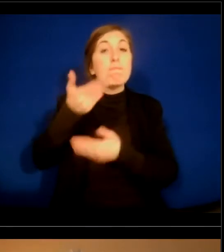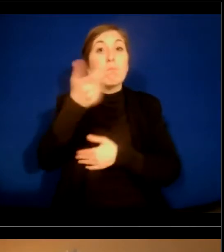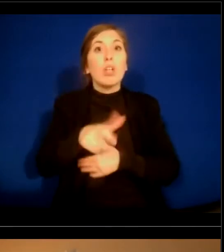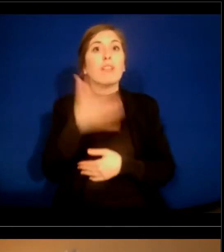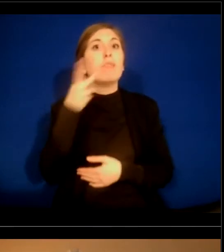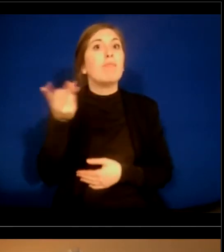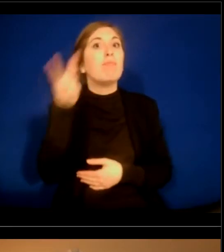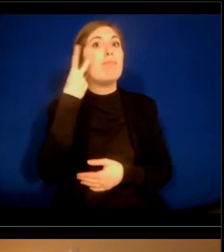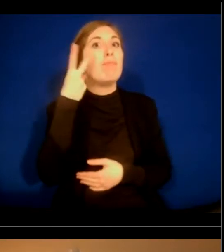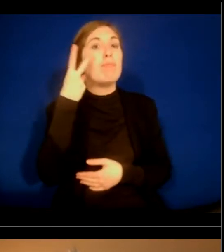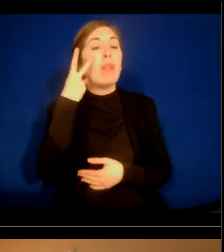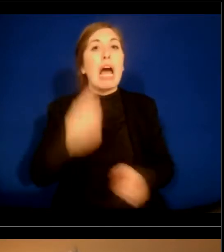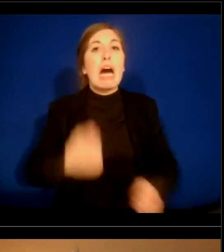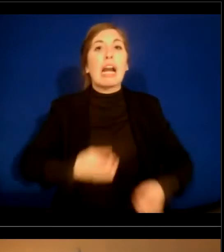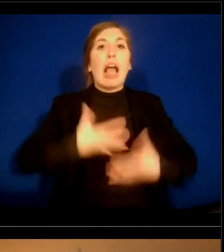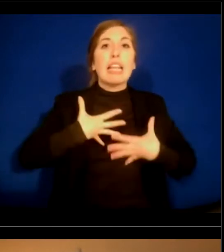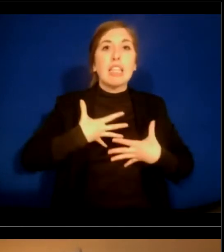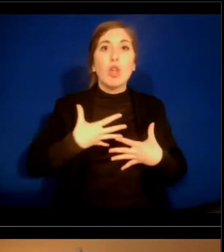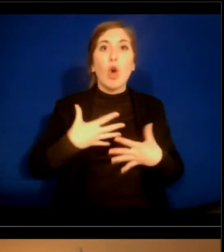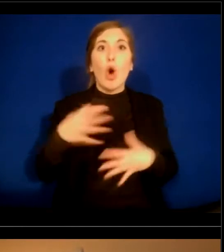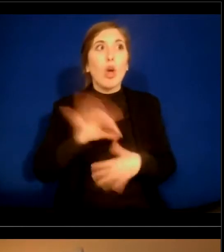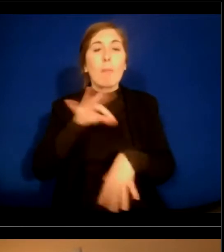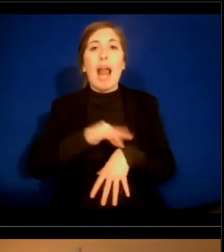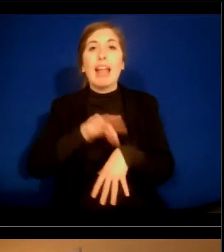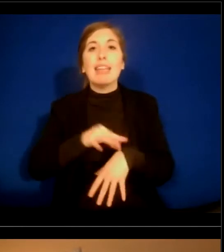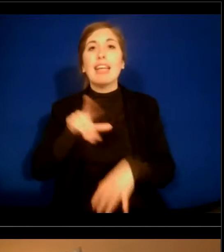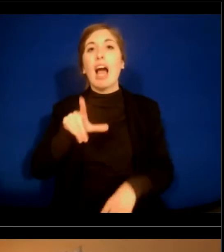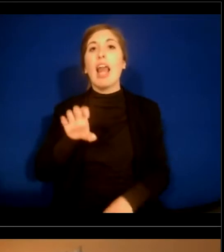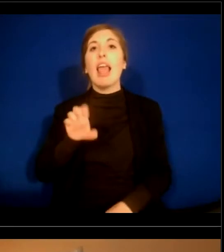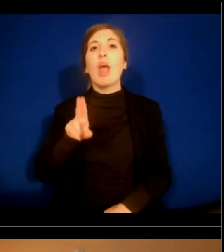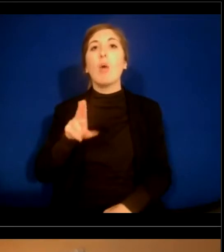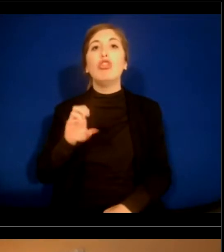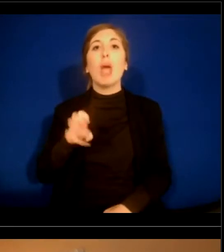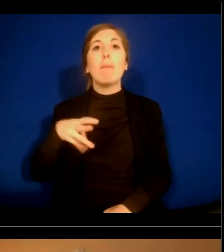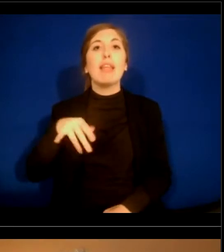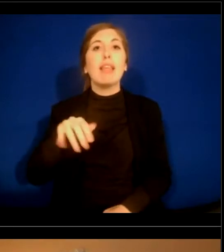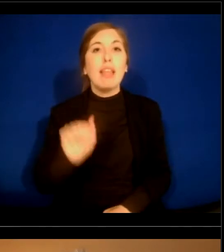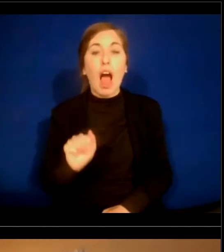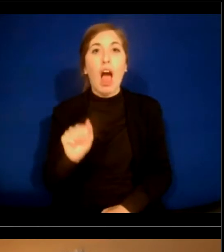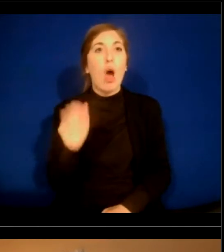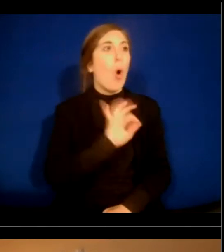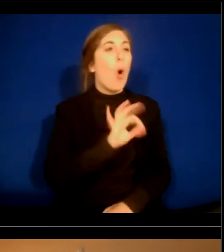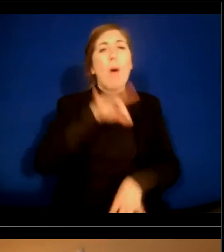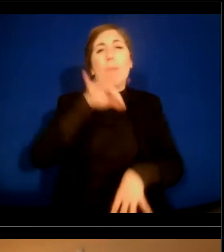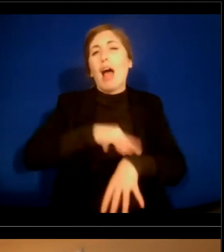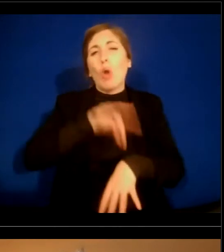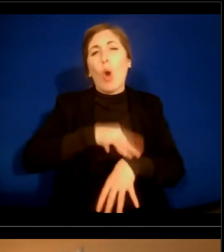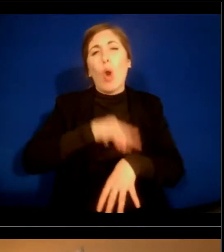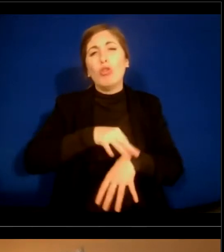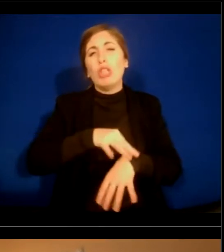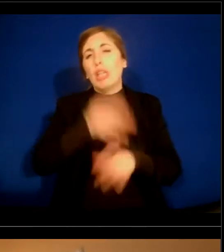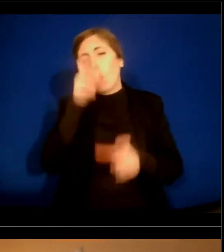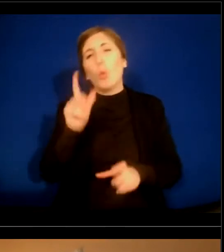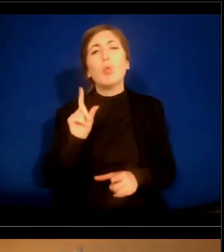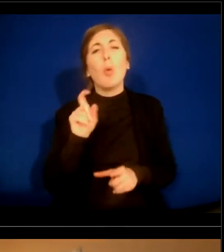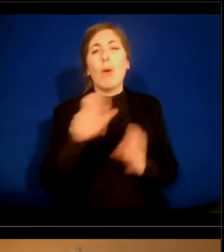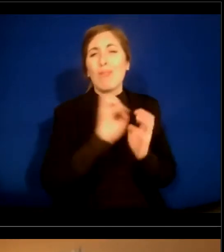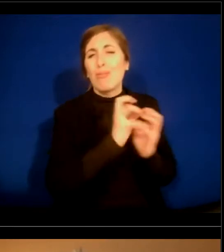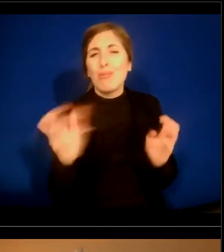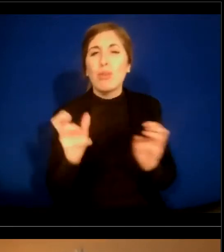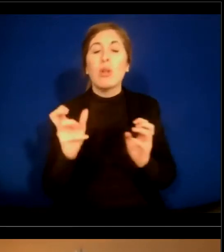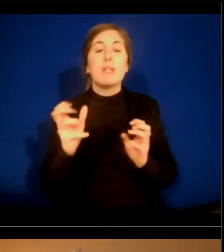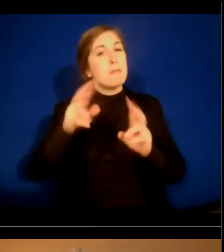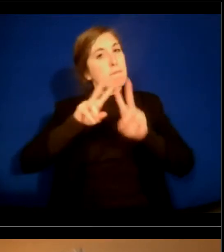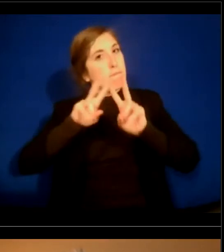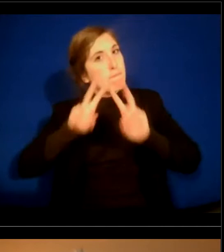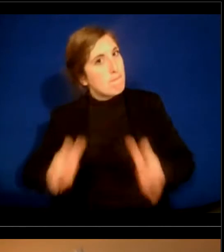le radiazioni, le leucemie, ma non solo, anche diverse altre patologie tumorali. In questi anni i